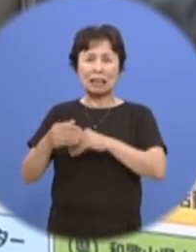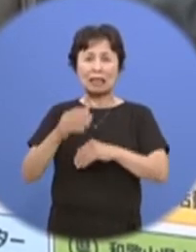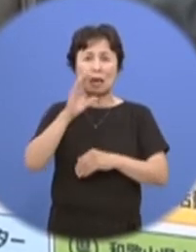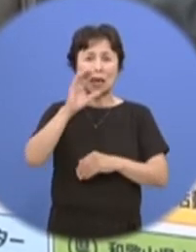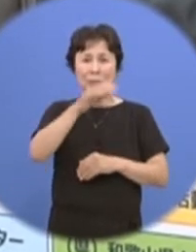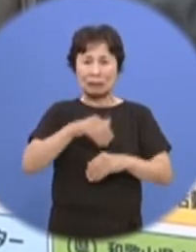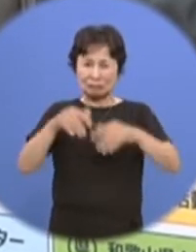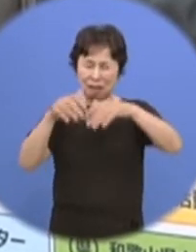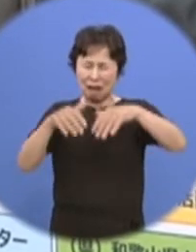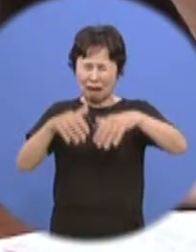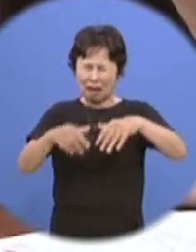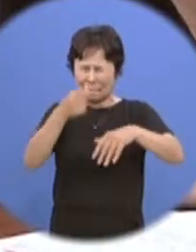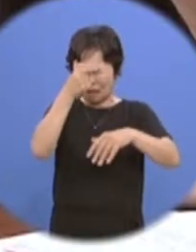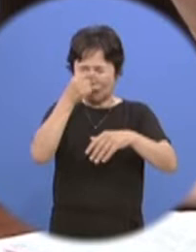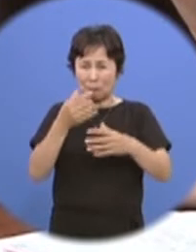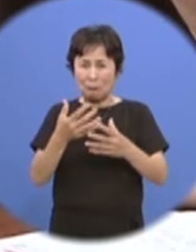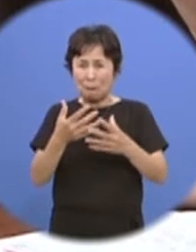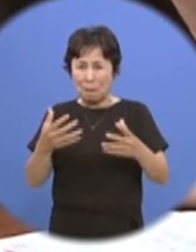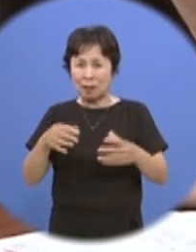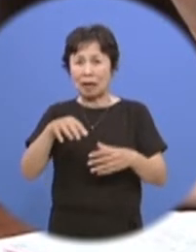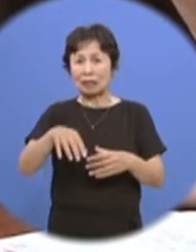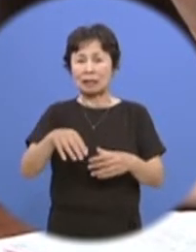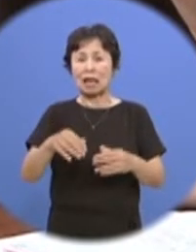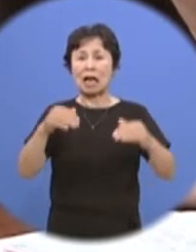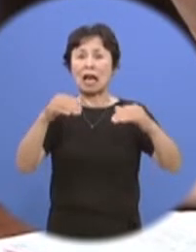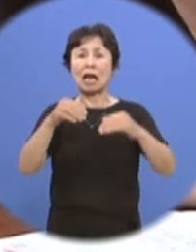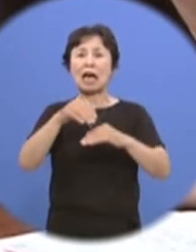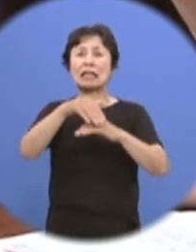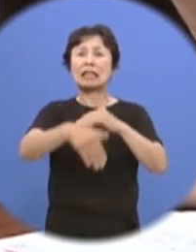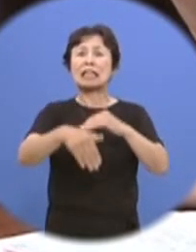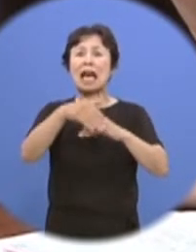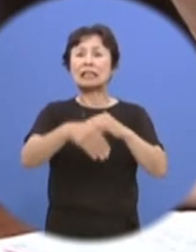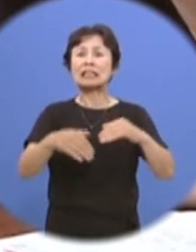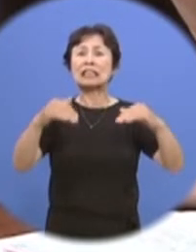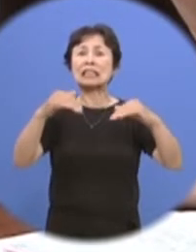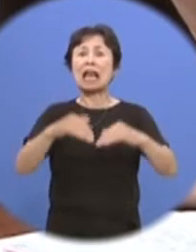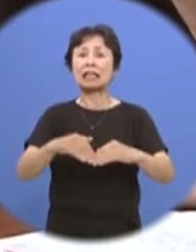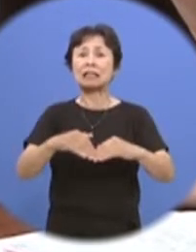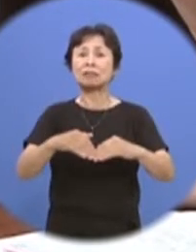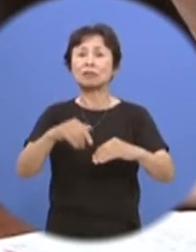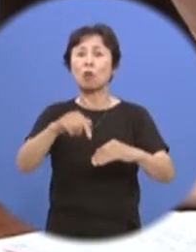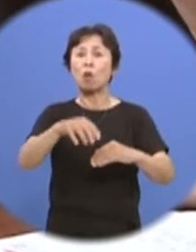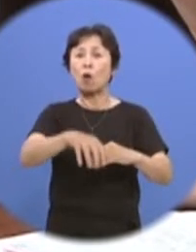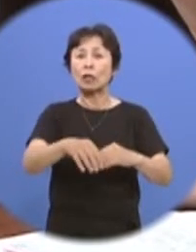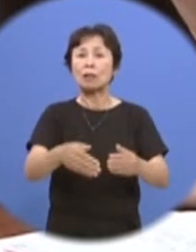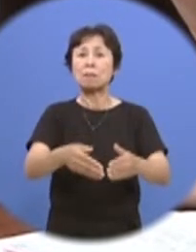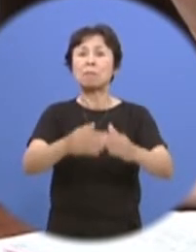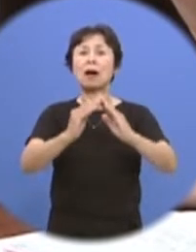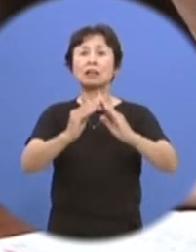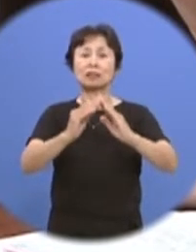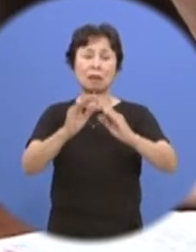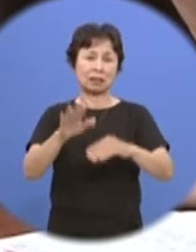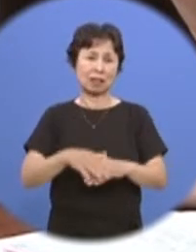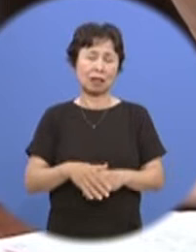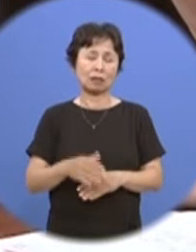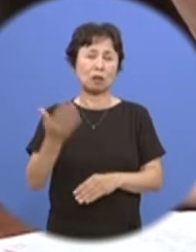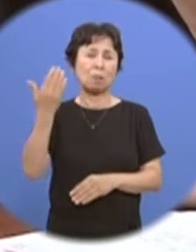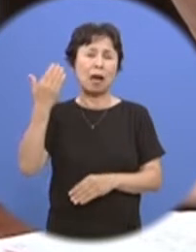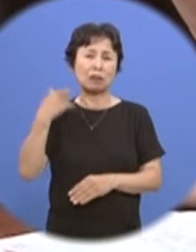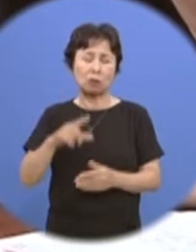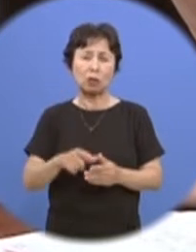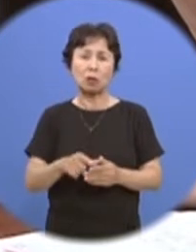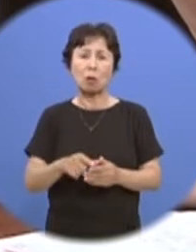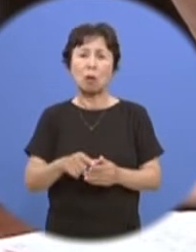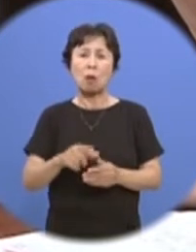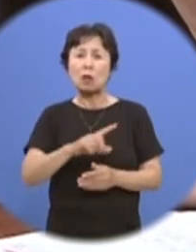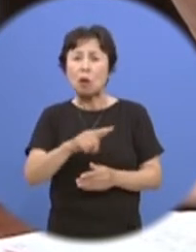一番被害が大きかった那智谷に立ってるわけです、 は い、あの時にやっぱりいろんなことが分からなくてどうなるかな